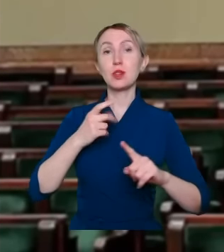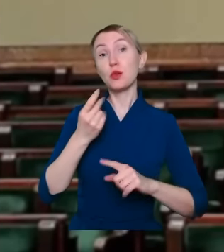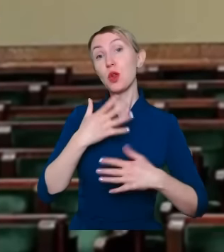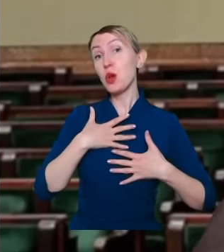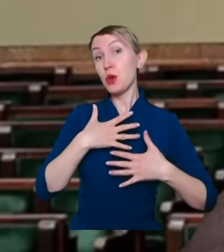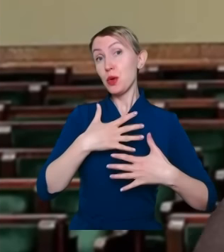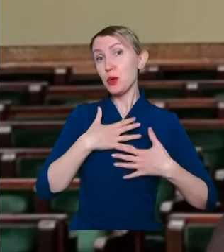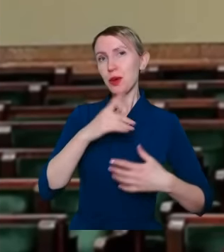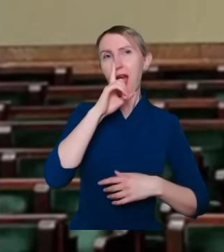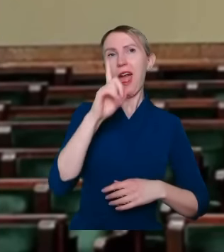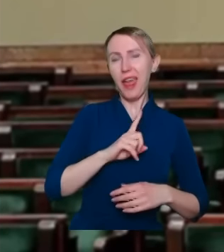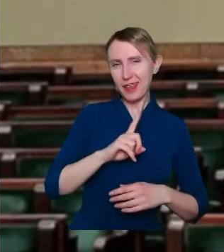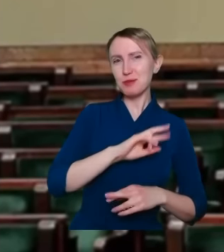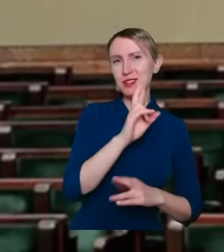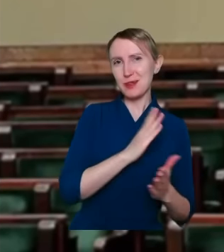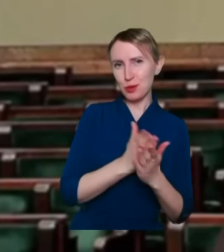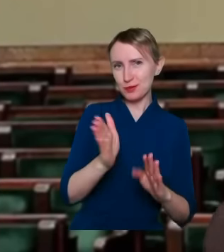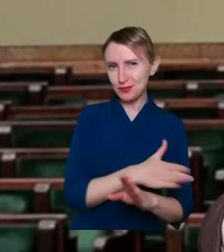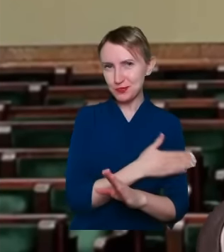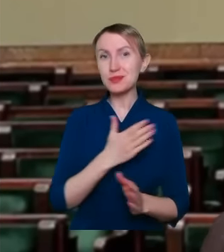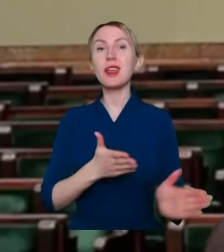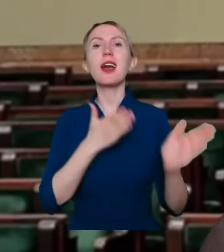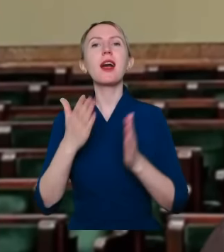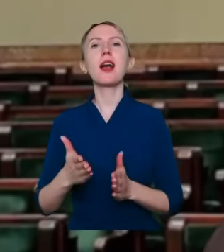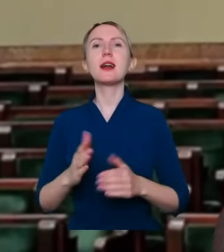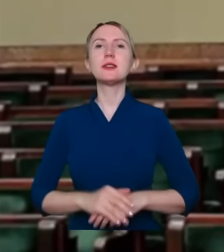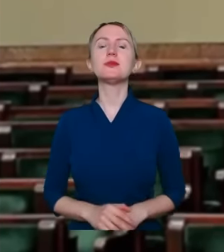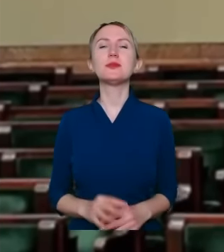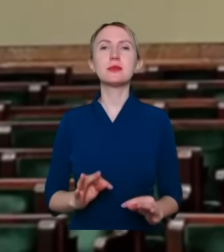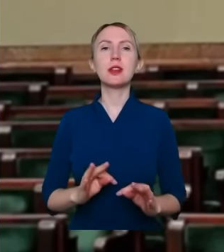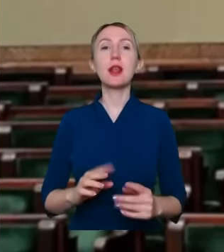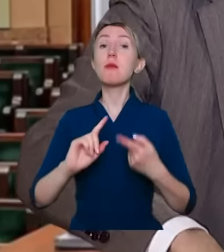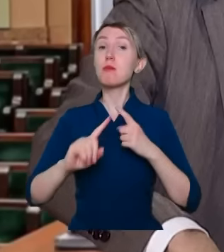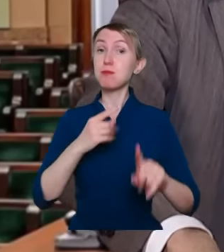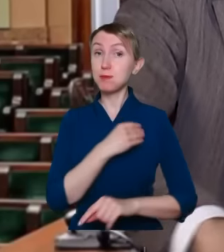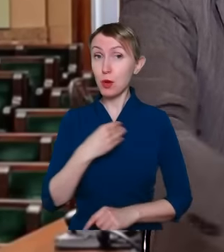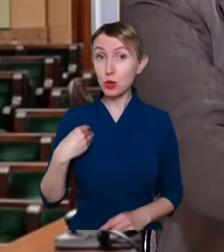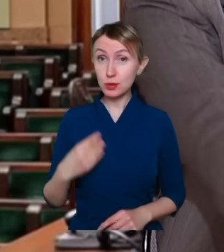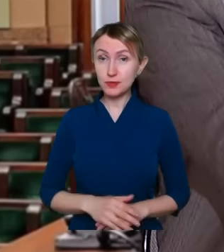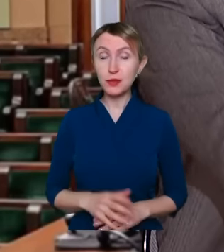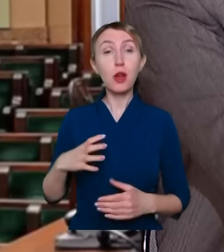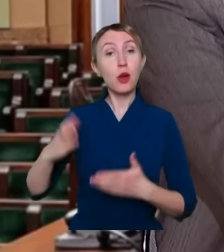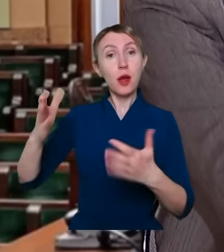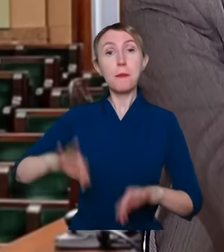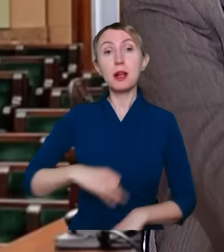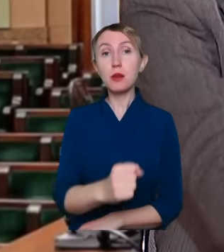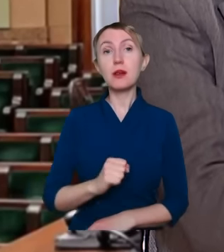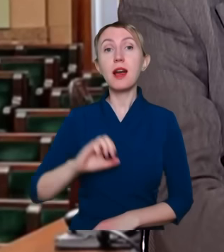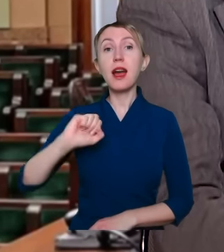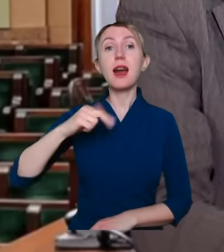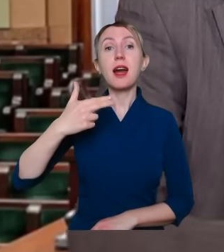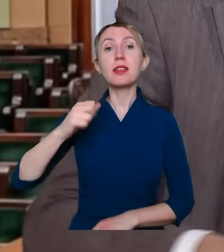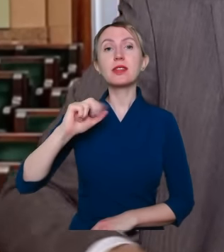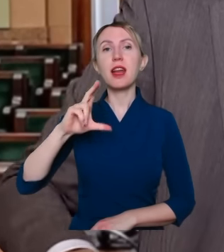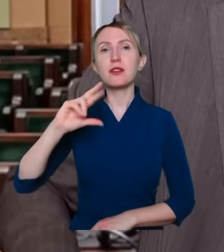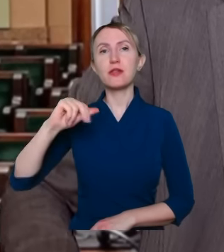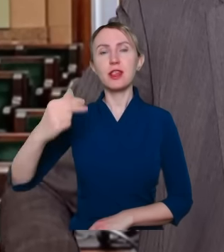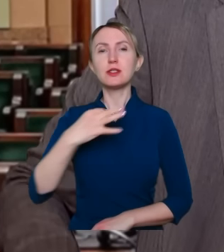ekspres Republiki za nami a teraz wskakujemy w wir polskiej polityki naszym gościem pani poseł Anna kwieci pra Dzień